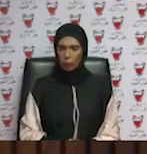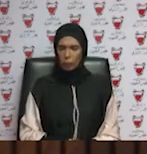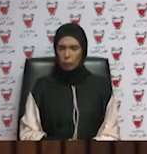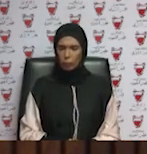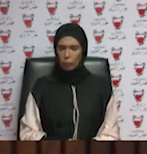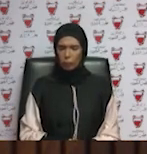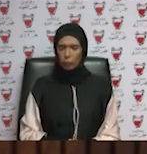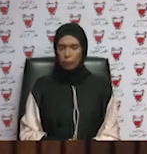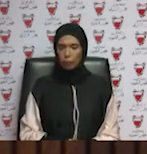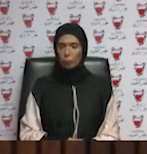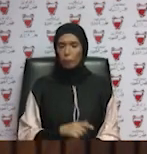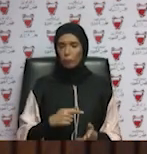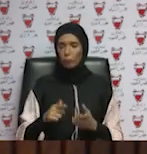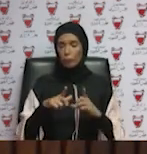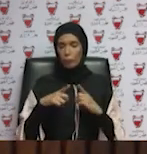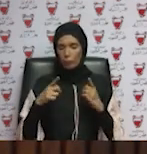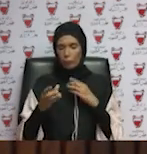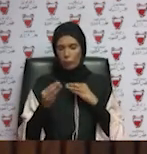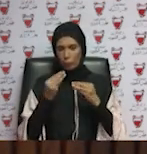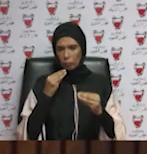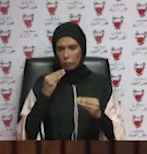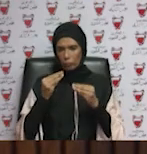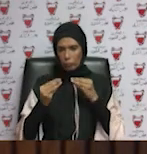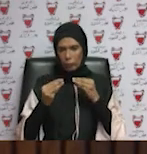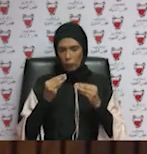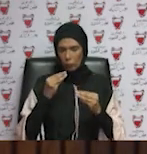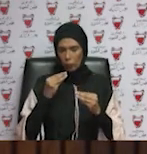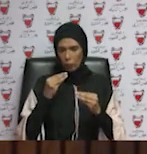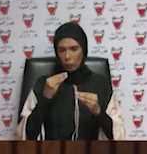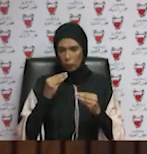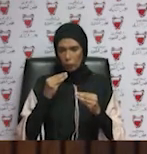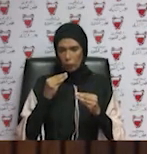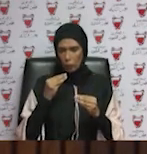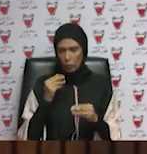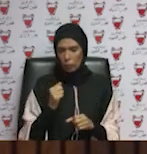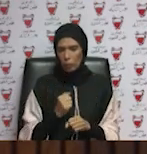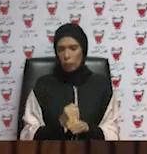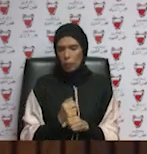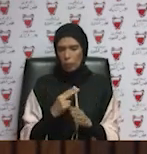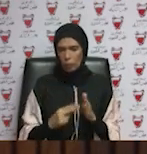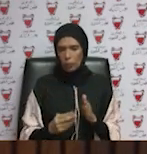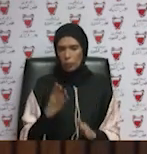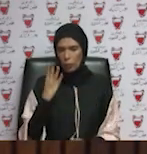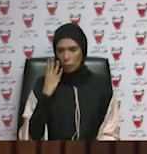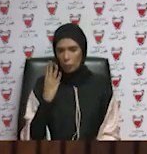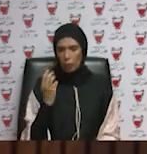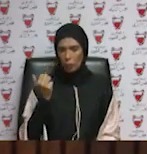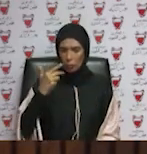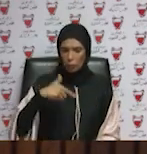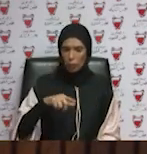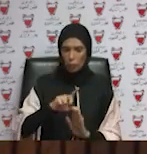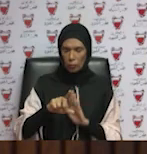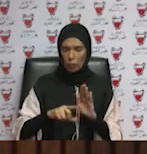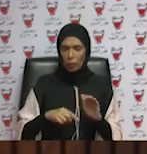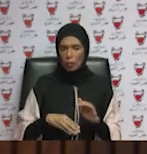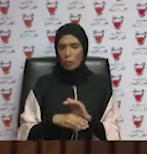توصية اللجنة في ضوء ما دار من مناقشات وما أبدي من آراء وأعمال لنص المادة 94 من اللائحة